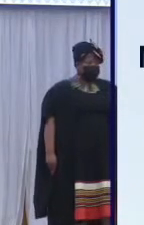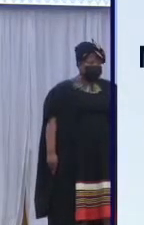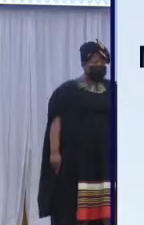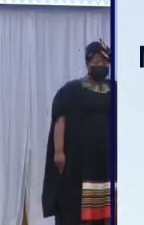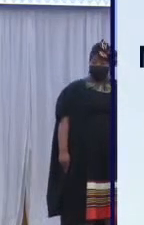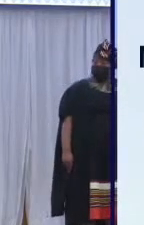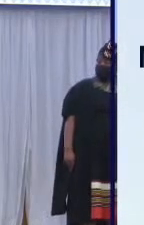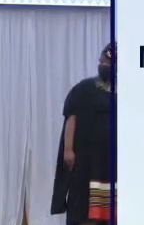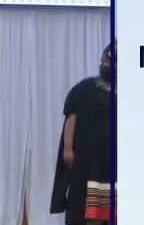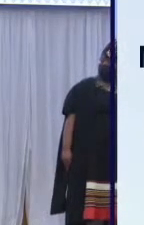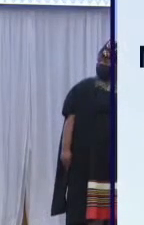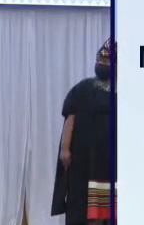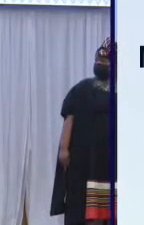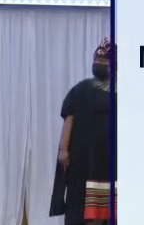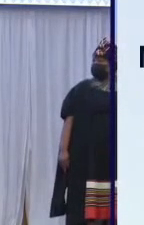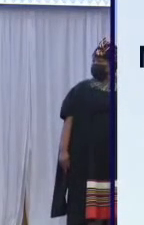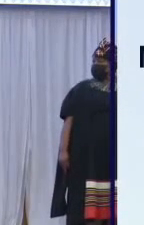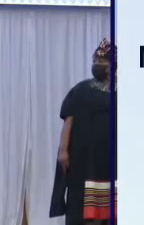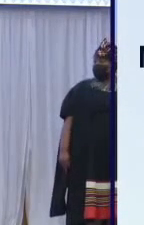Bongiswa Mconase,